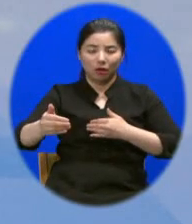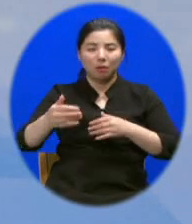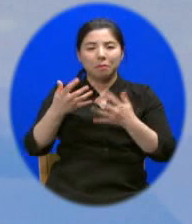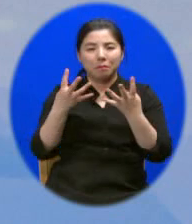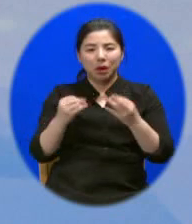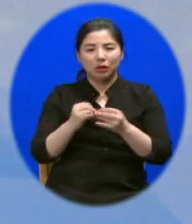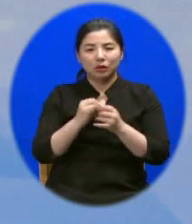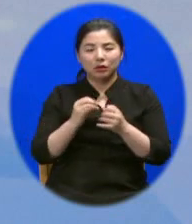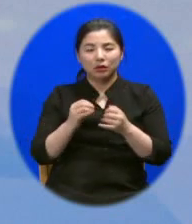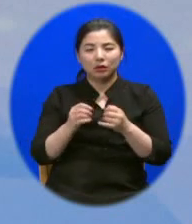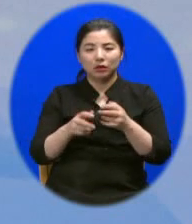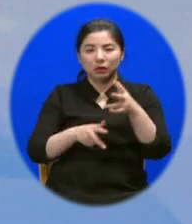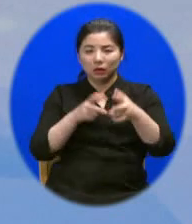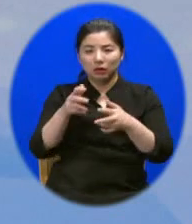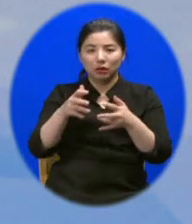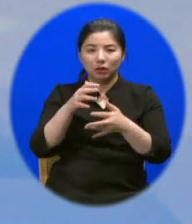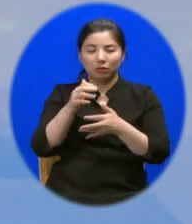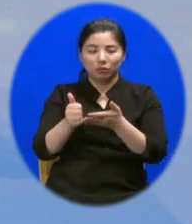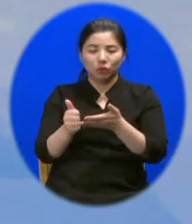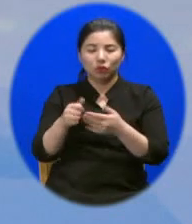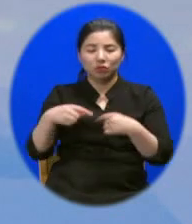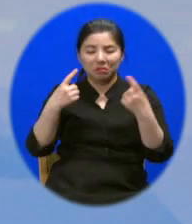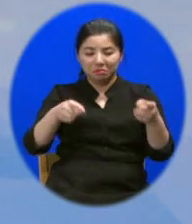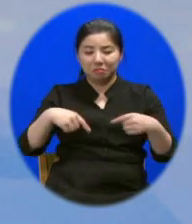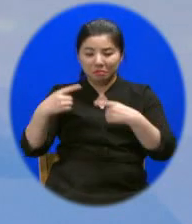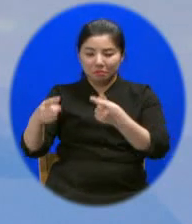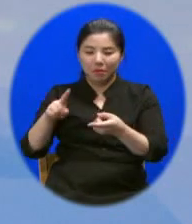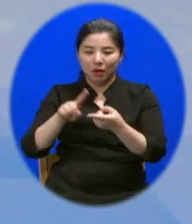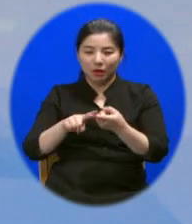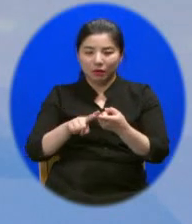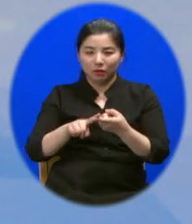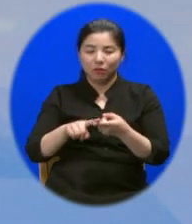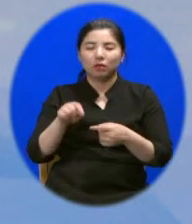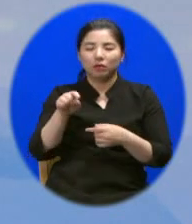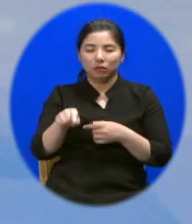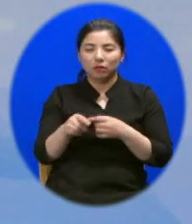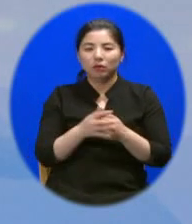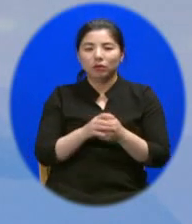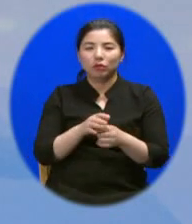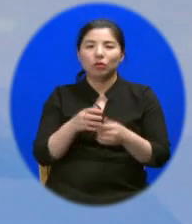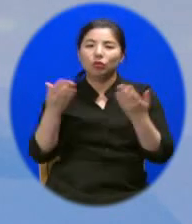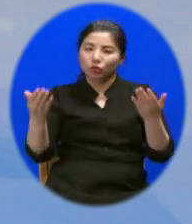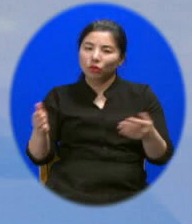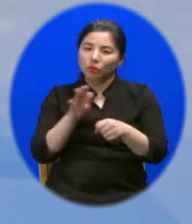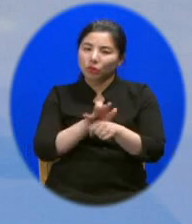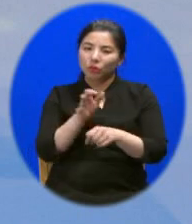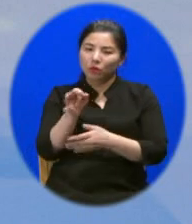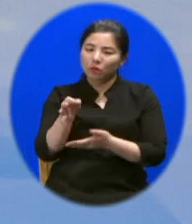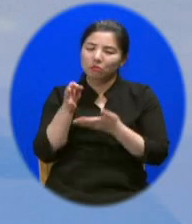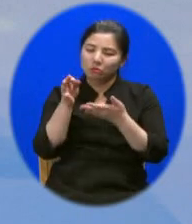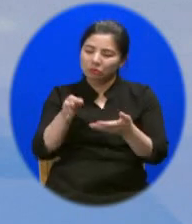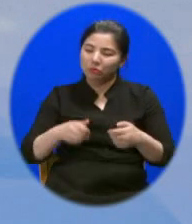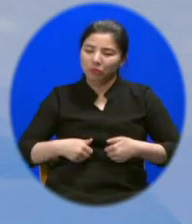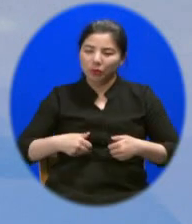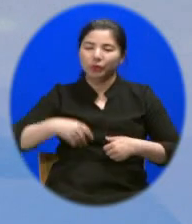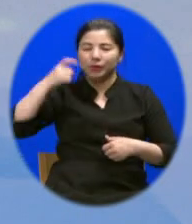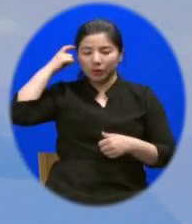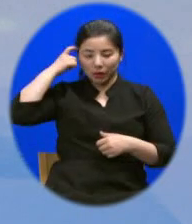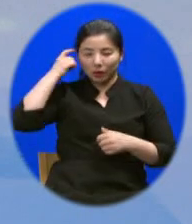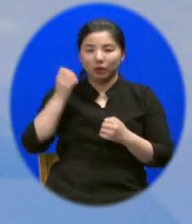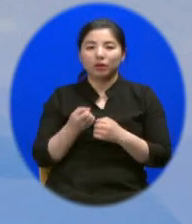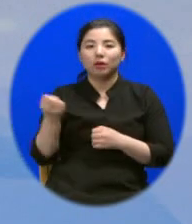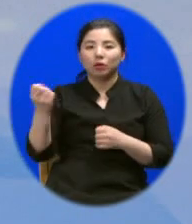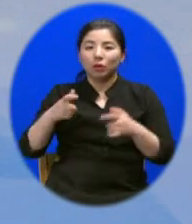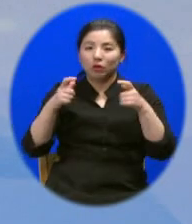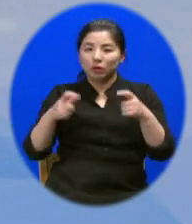다중이용시설 사업주 분들이 동참 하셨거든요 이 분들에 대한 휴업 지원금을 지급해 줄 방안이 필요하지 않나 고민합니다 또한 지역 화폐